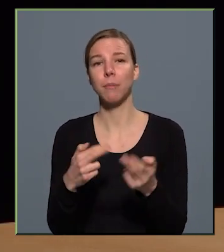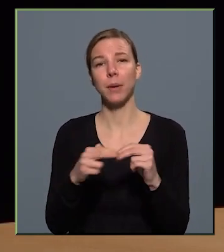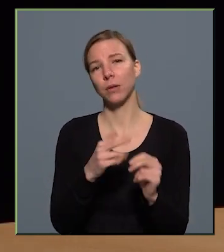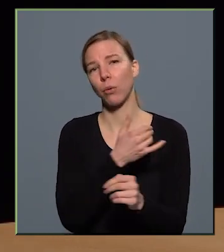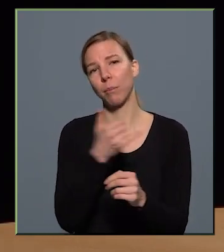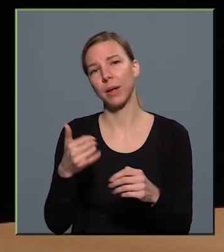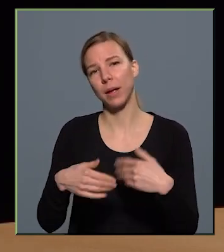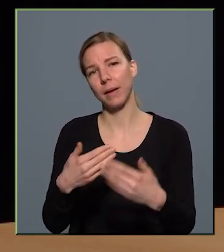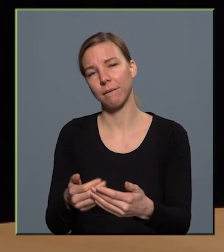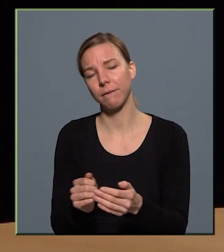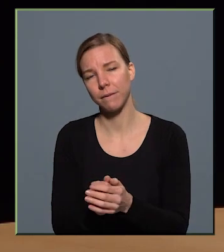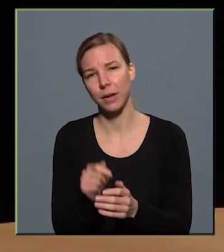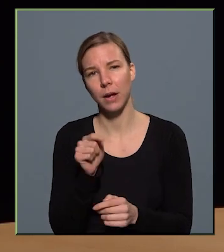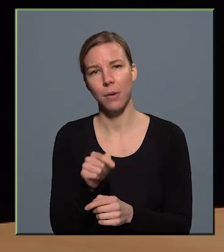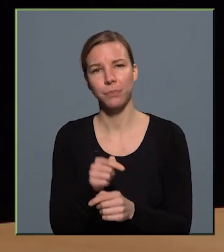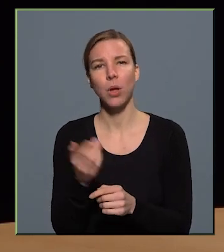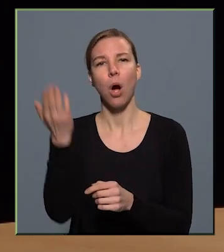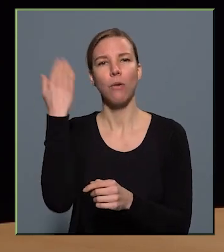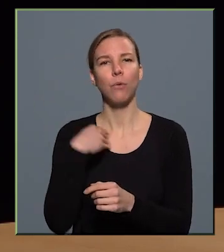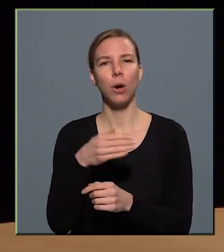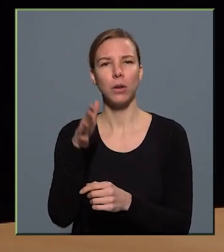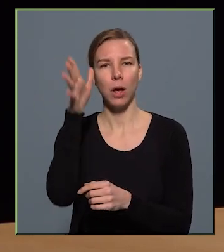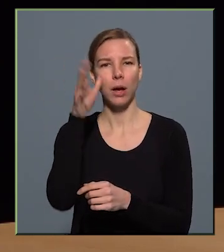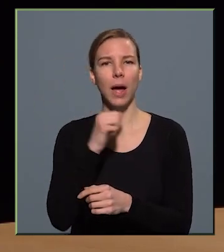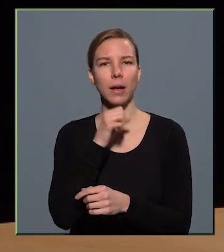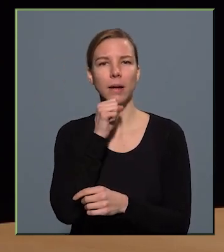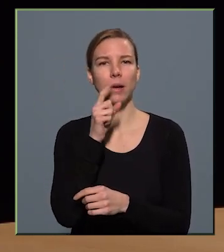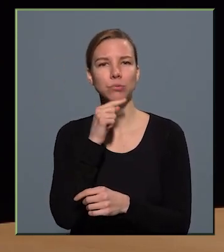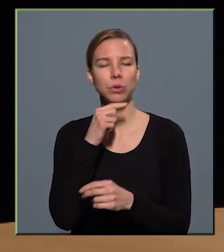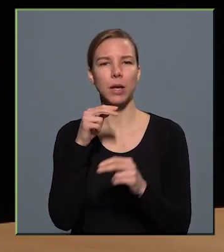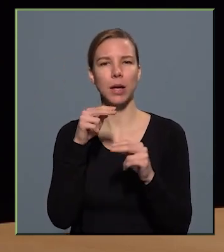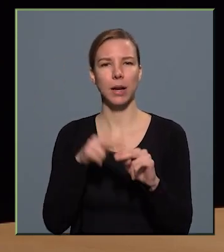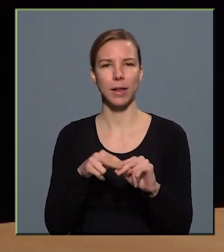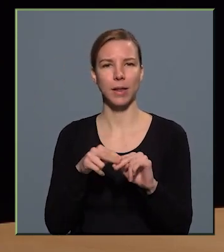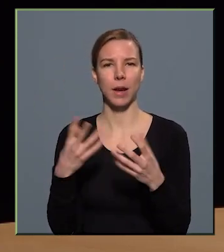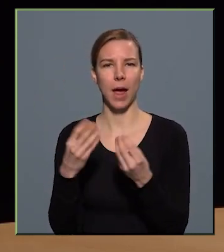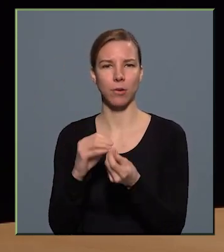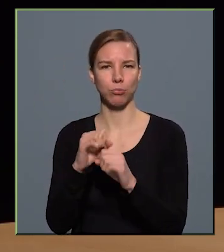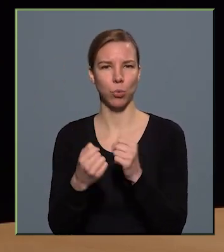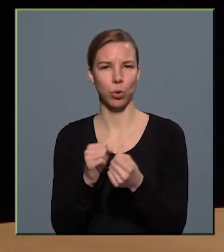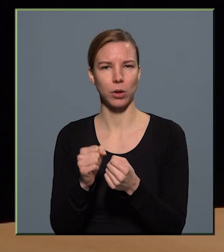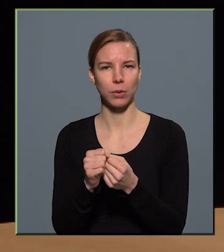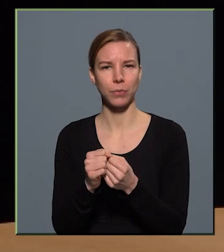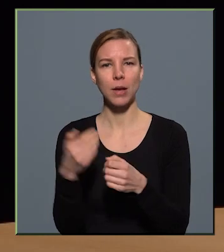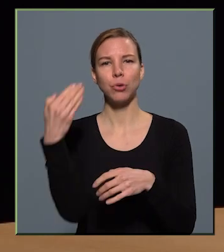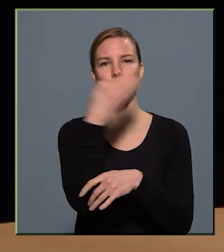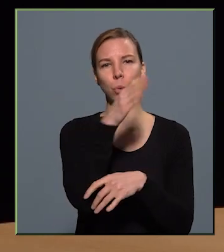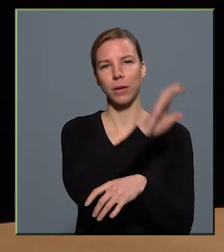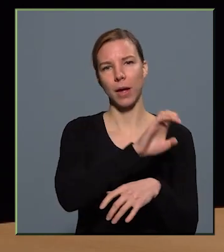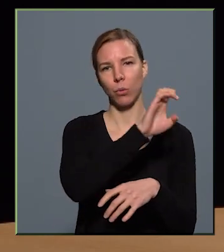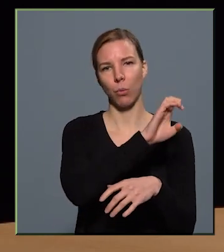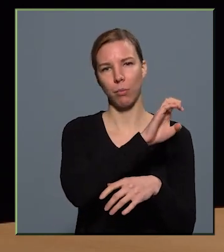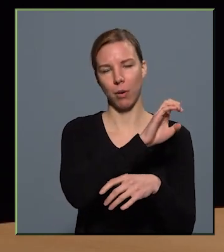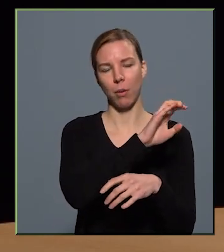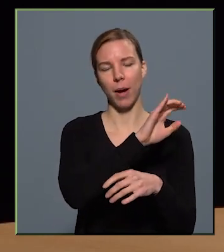még alapvetően a volt KGST rendszer működött együtt. És a nyugat-európai rendszernek már akkor is volt egy nagy összekapcsolt